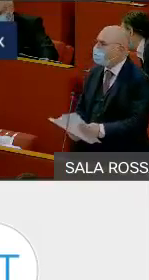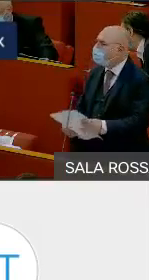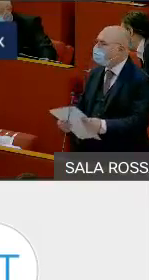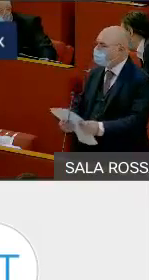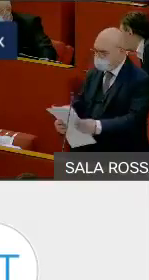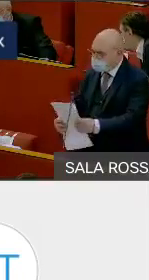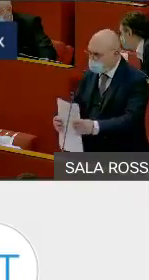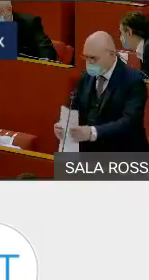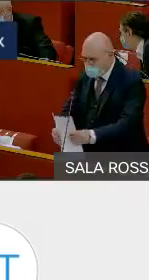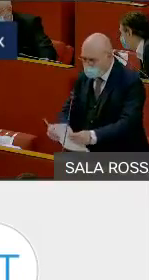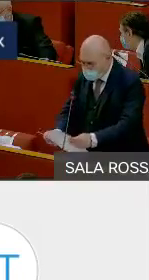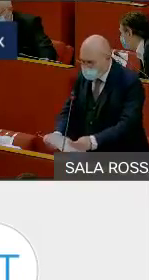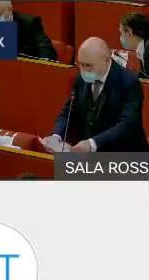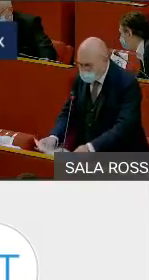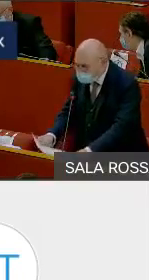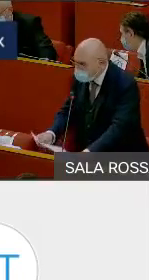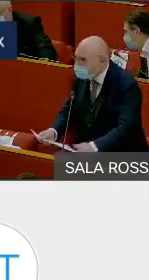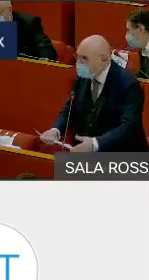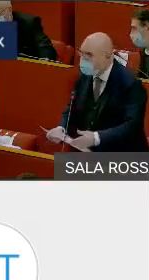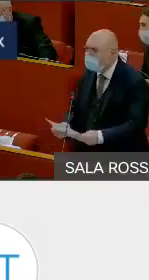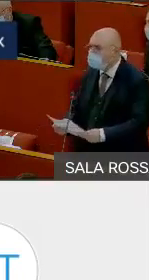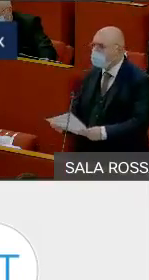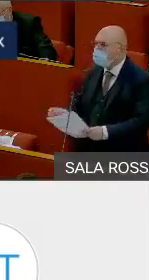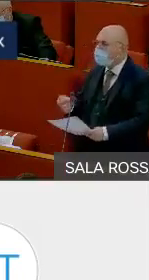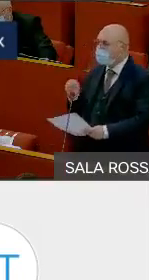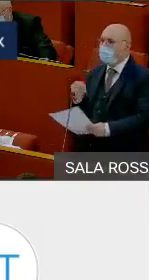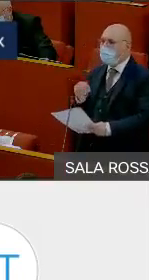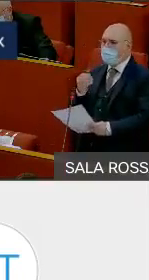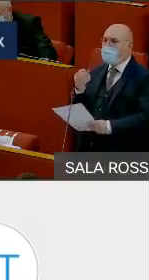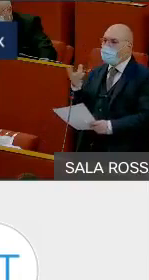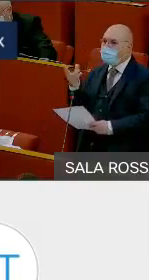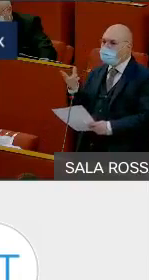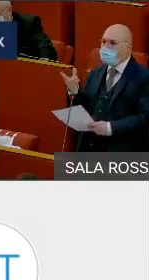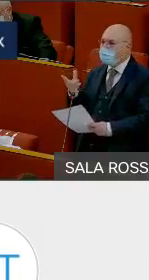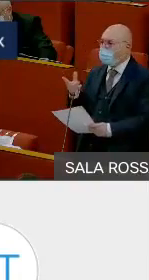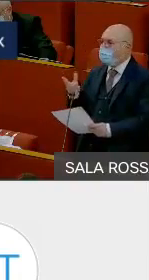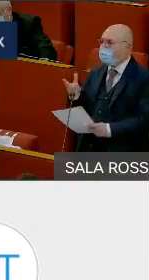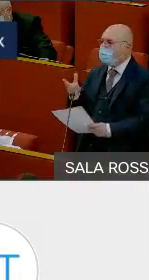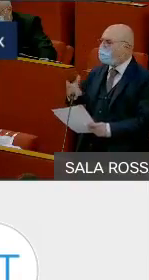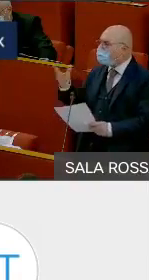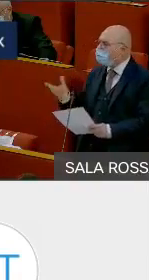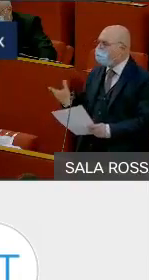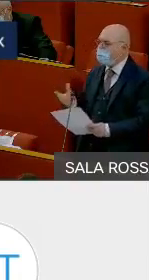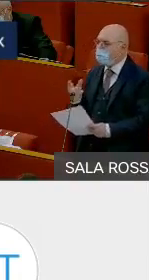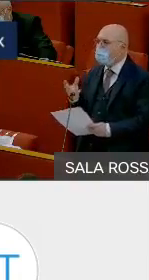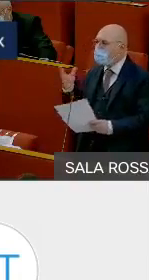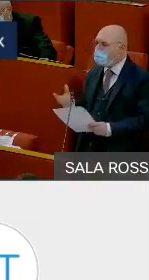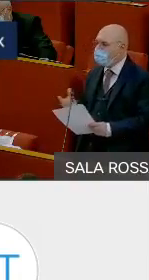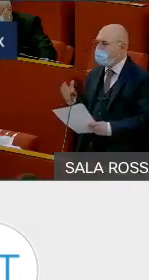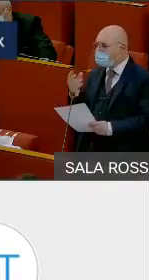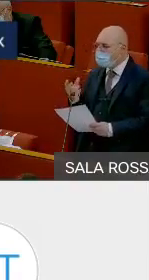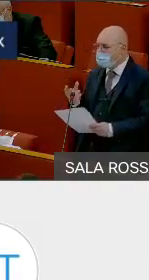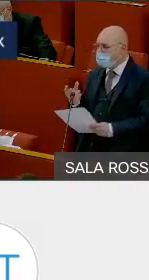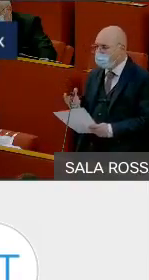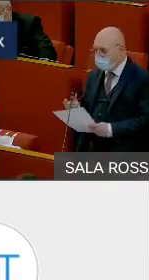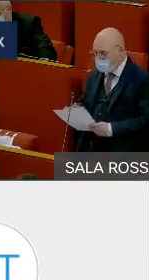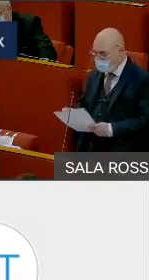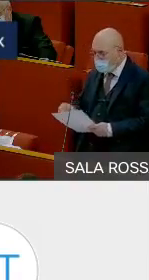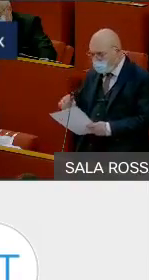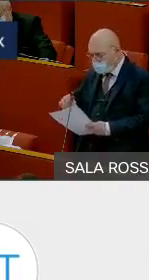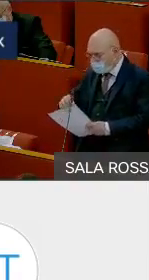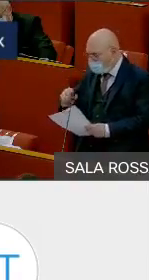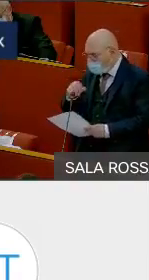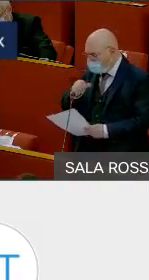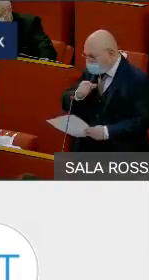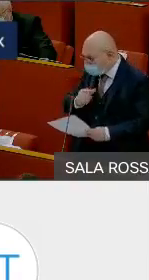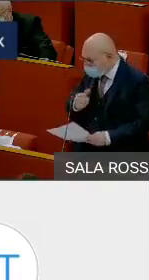c'è la questione tensione convenzione per escludere quello che invece era lo strumento